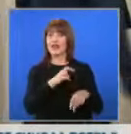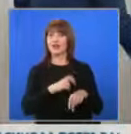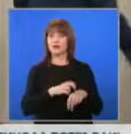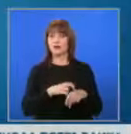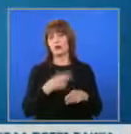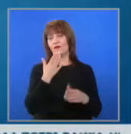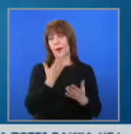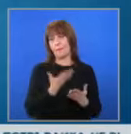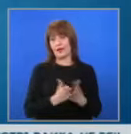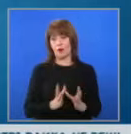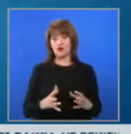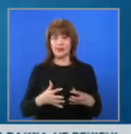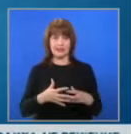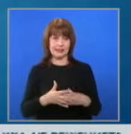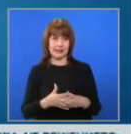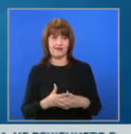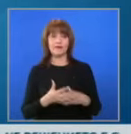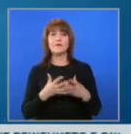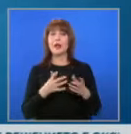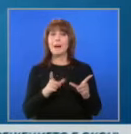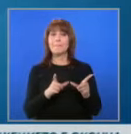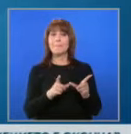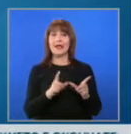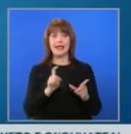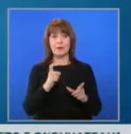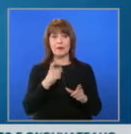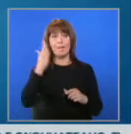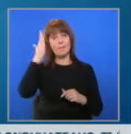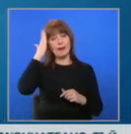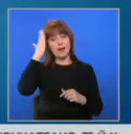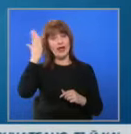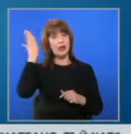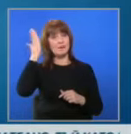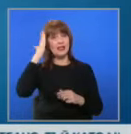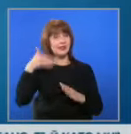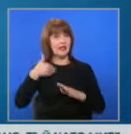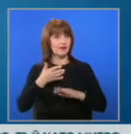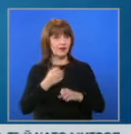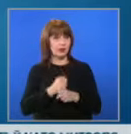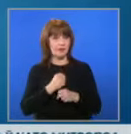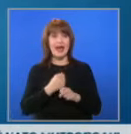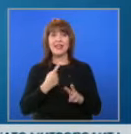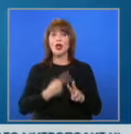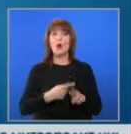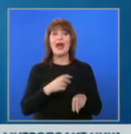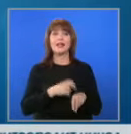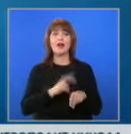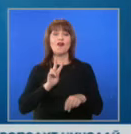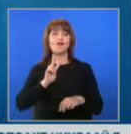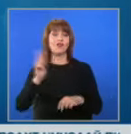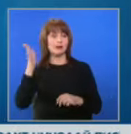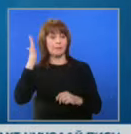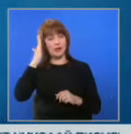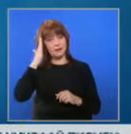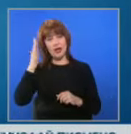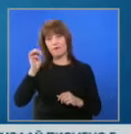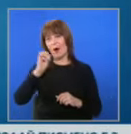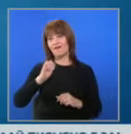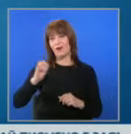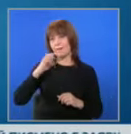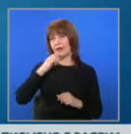на правителство. В проекто кабинета Мария Габриел е премиер и министър на външните работи. Николай Денков – вице-премиер по европейските